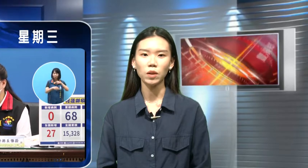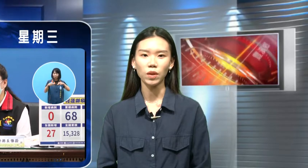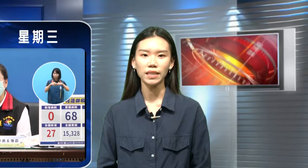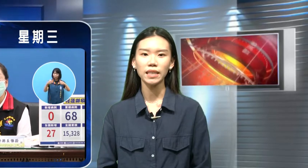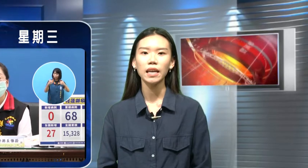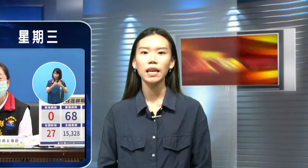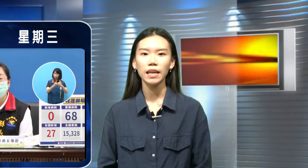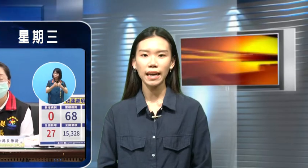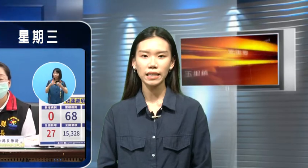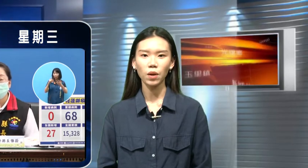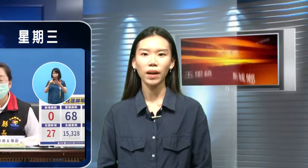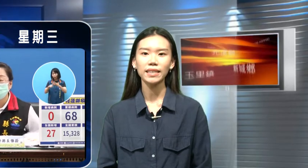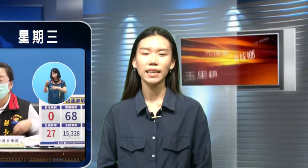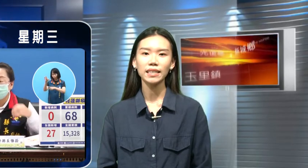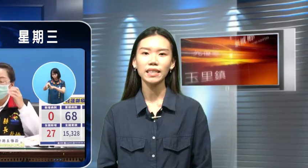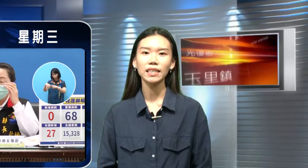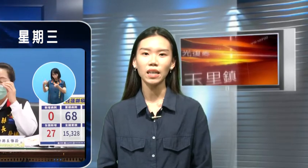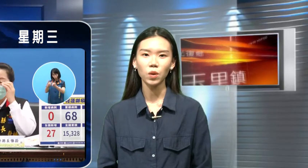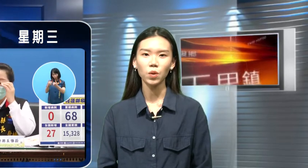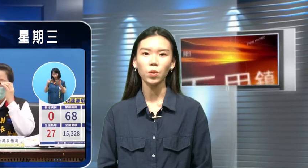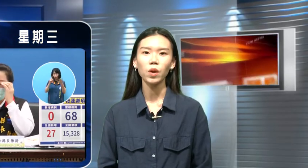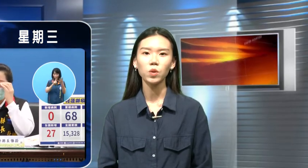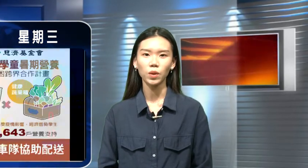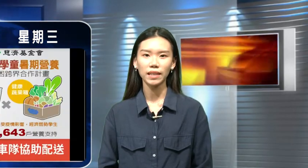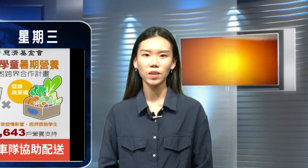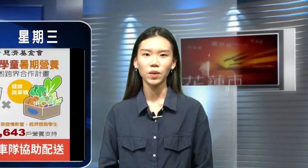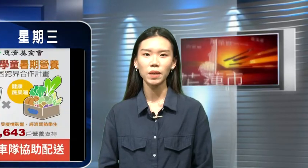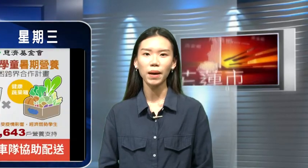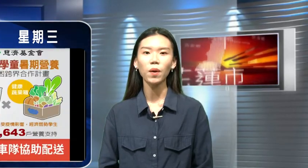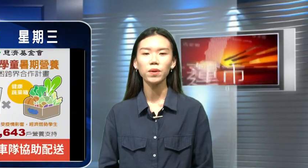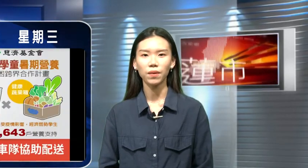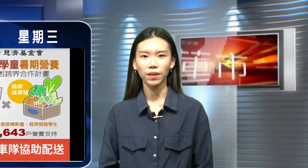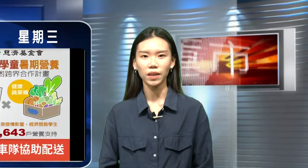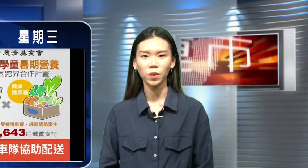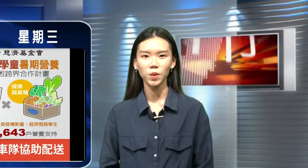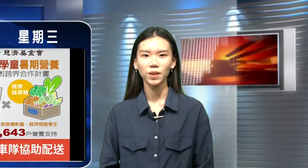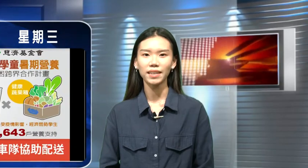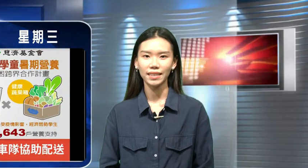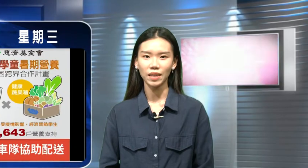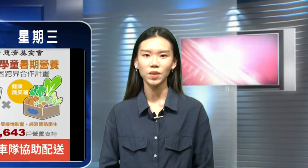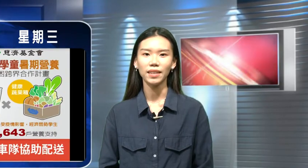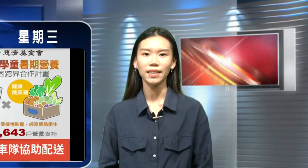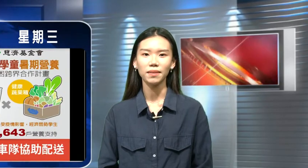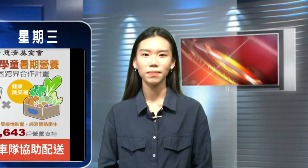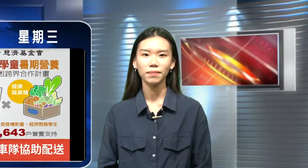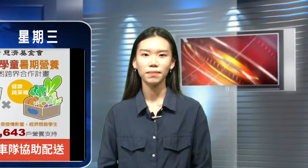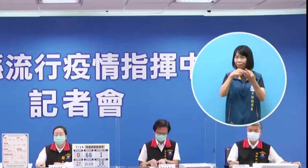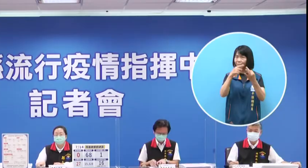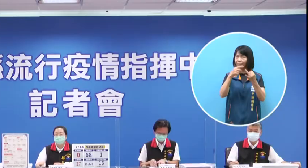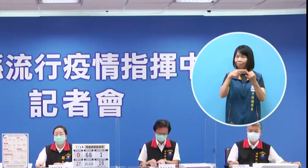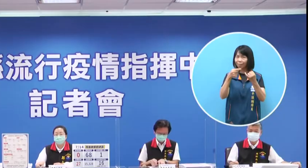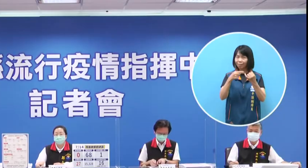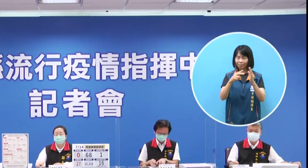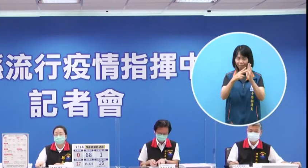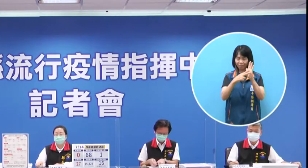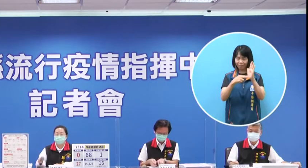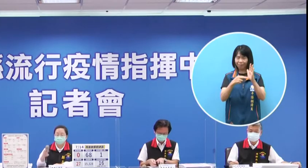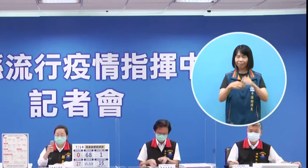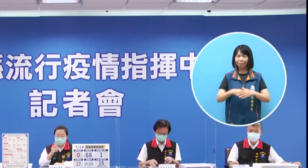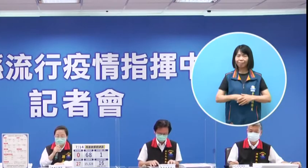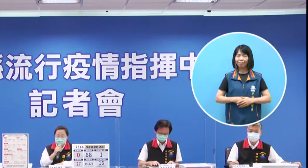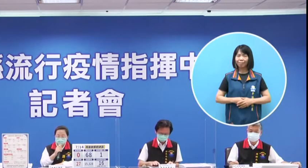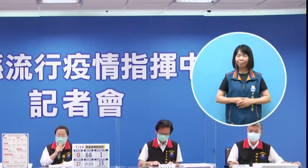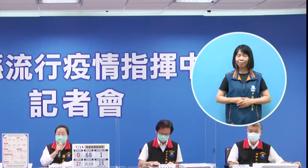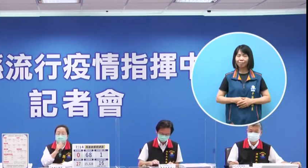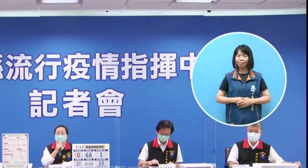品的安全性，也感谢花莲乡亲能够踊跃出来接种疫苗，让防疫工作更加顺利。 14号的疫情记